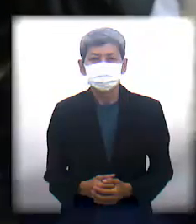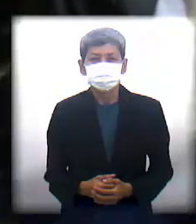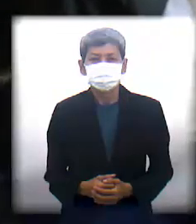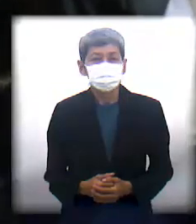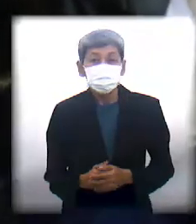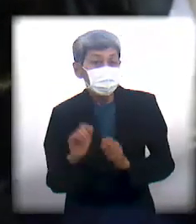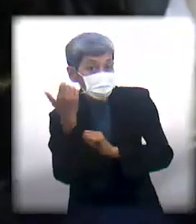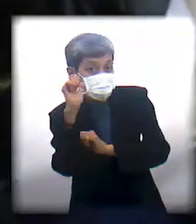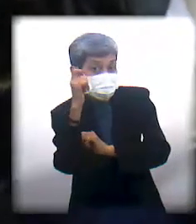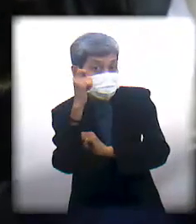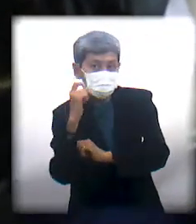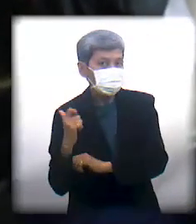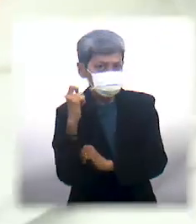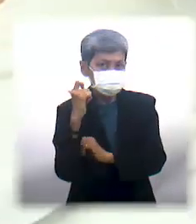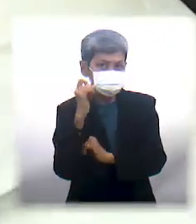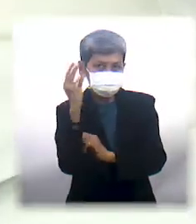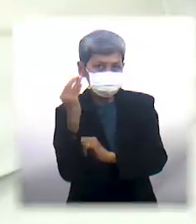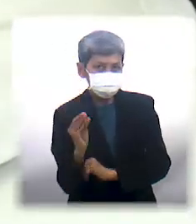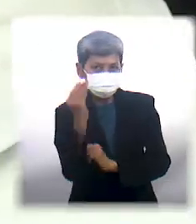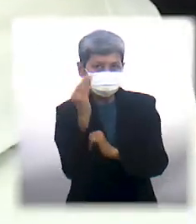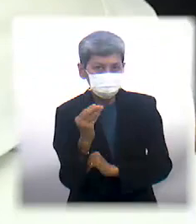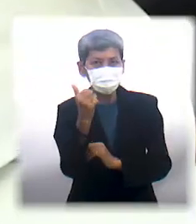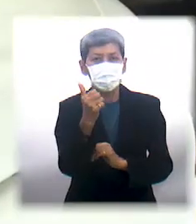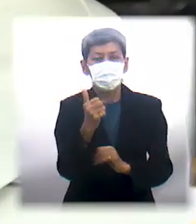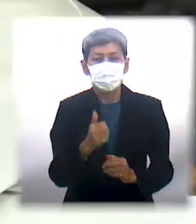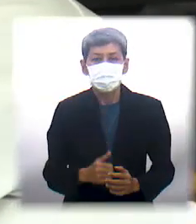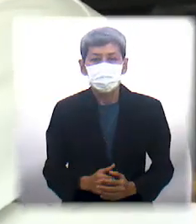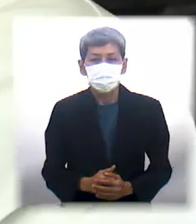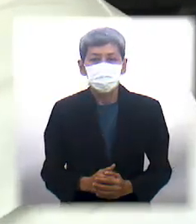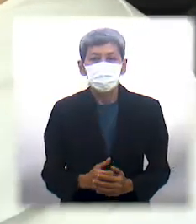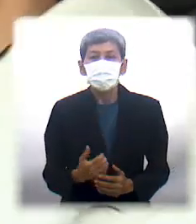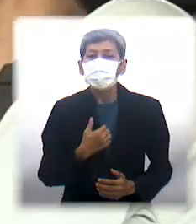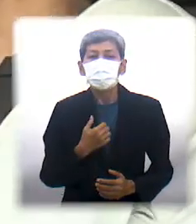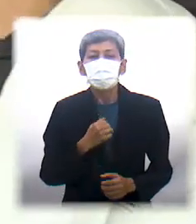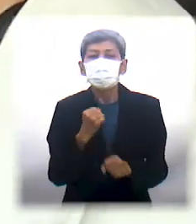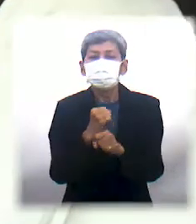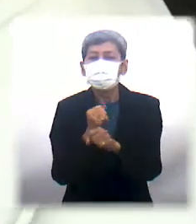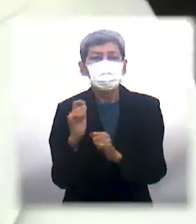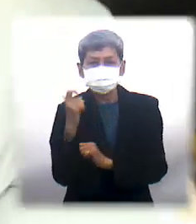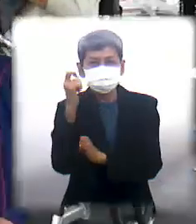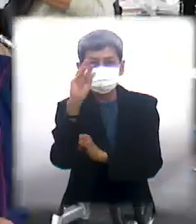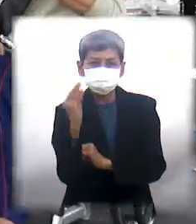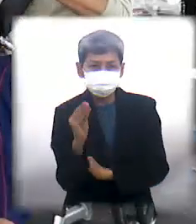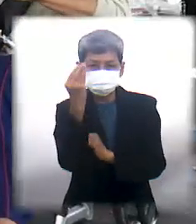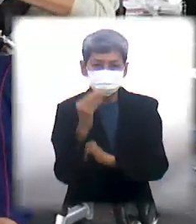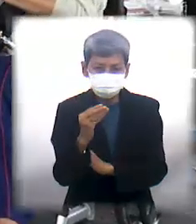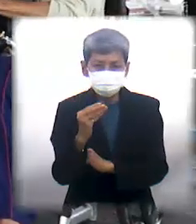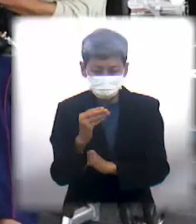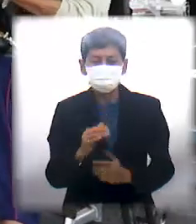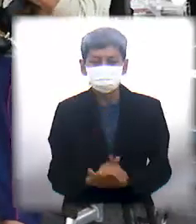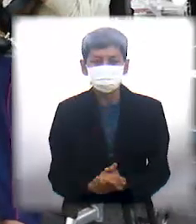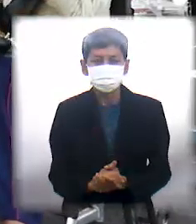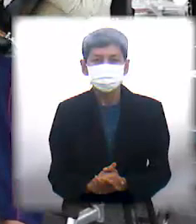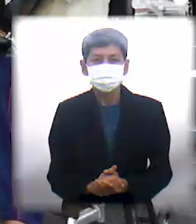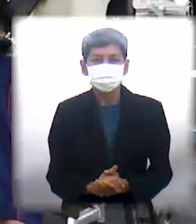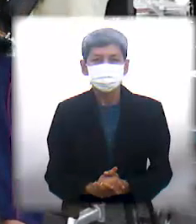ไม่ต้องแบบเอามือหมุนเนาะ ไม่ต้องครับเราสะดวกและเร็วครับเดี๋ยวจะเปลี่ยนอันนี้ขึ้นไป